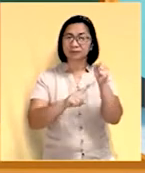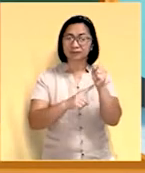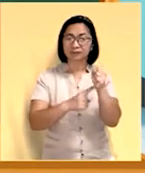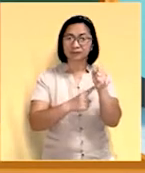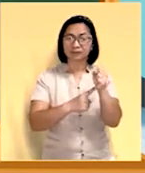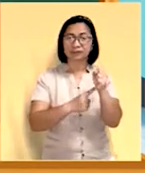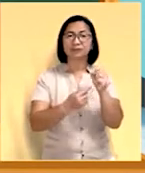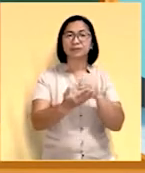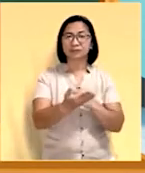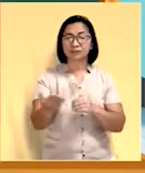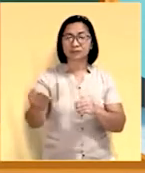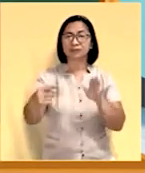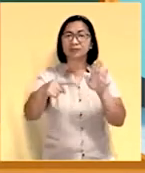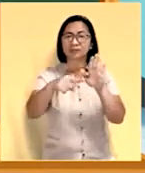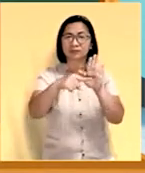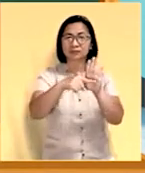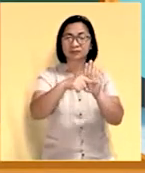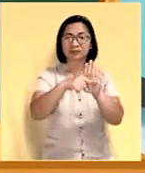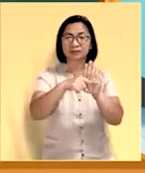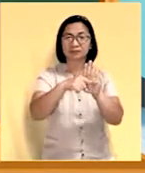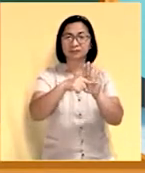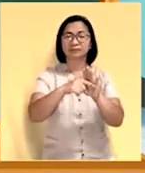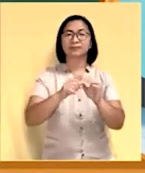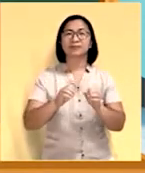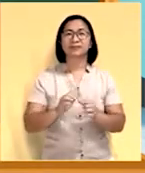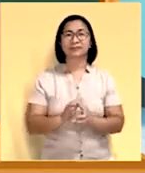Simulan nyo na ngayon ang pag-subtract.